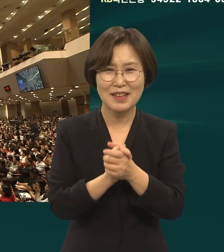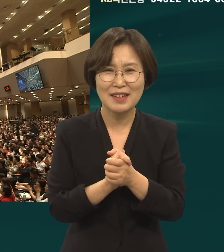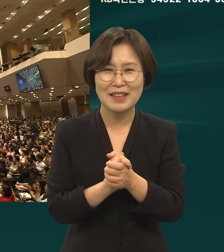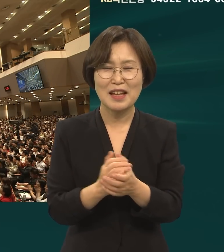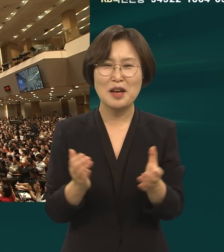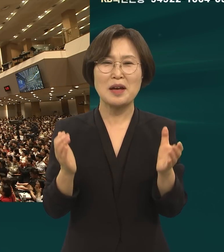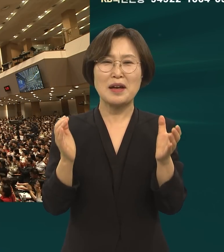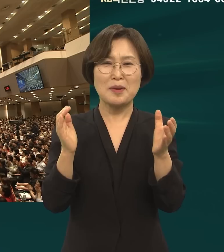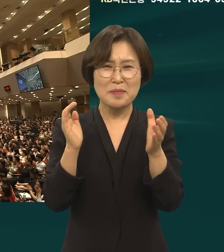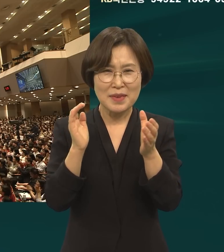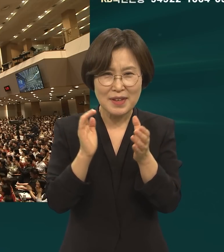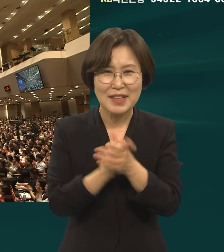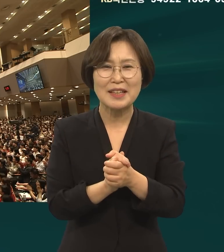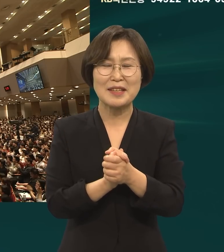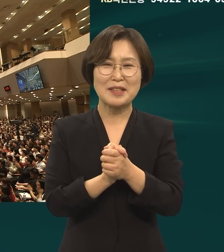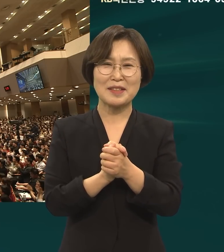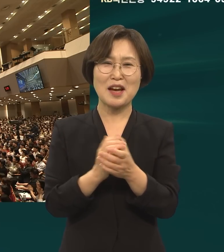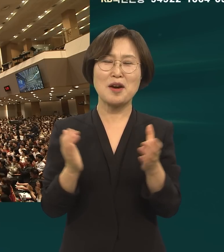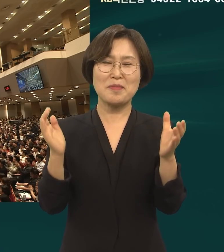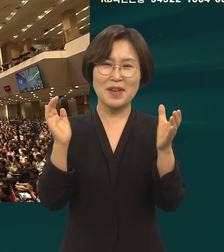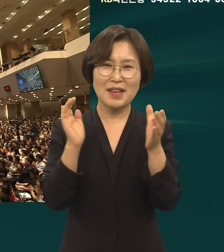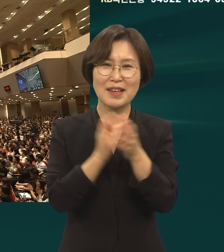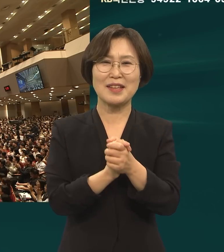아멘. 아멘.